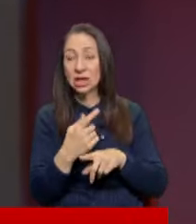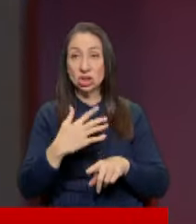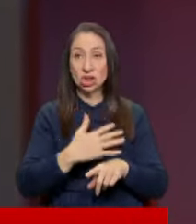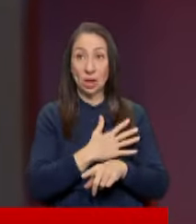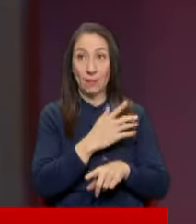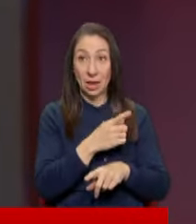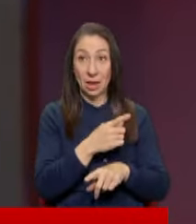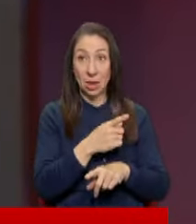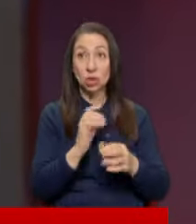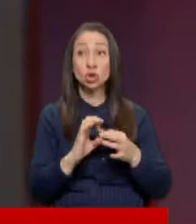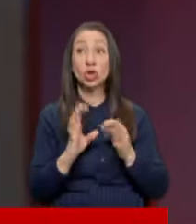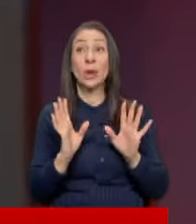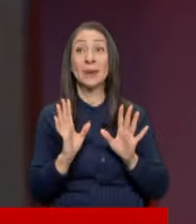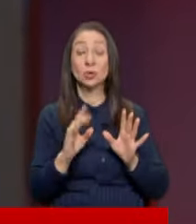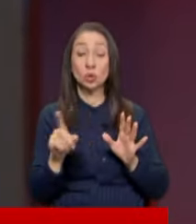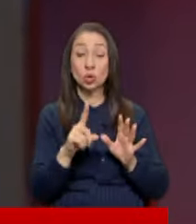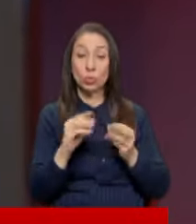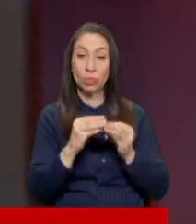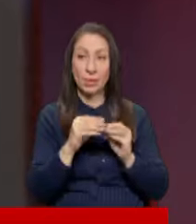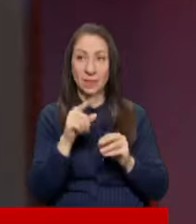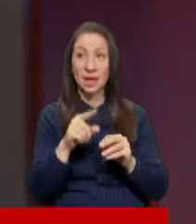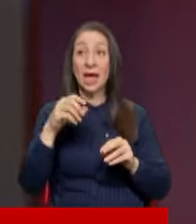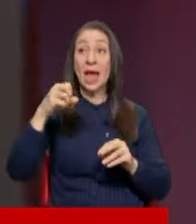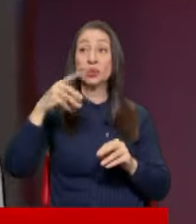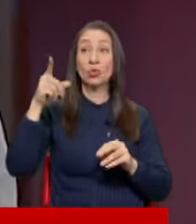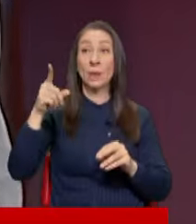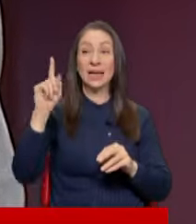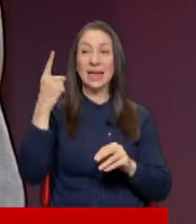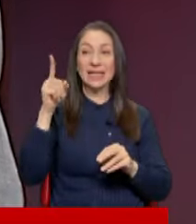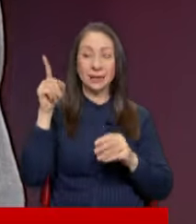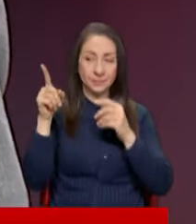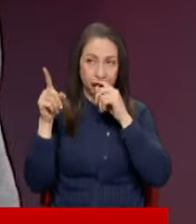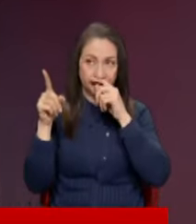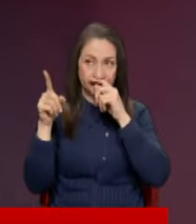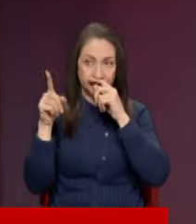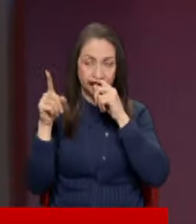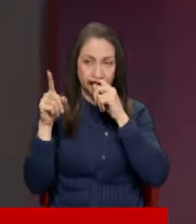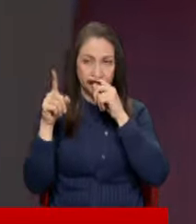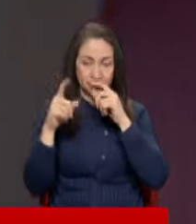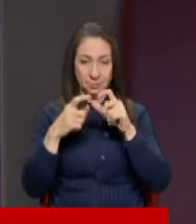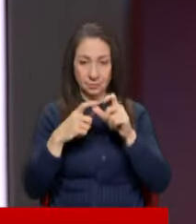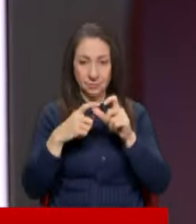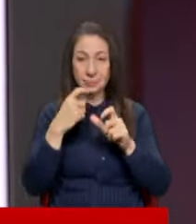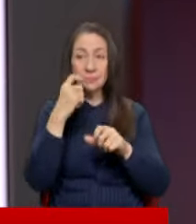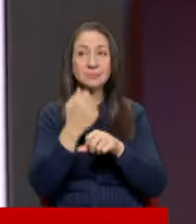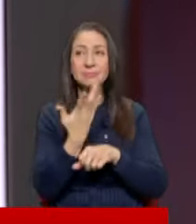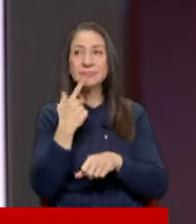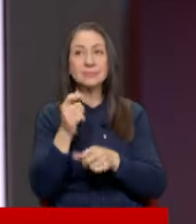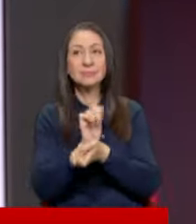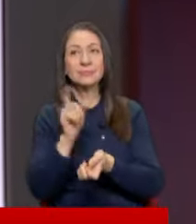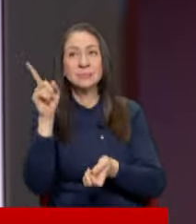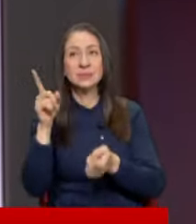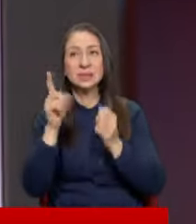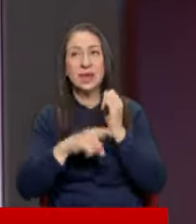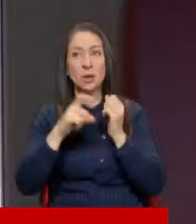CHP çözemez Kürt meselesini Tayyip Erdoğan bir liderdir dedi Selahattin Demirtaş ne dedi cezaevinden